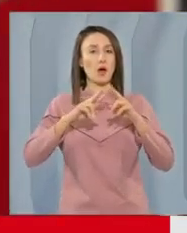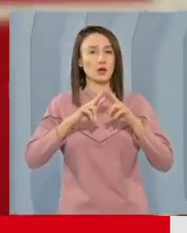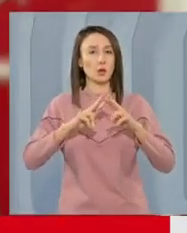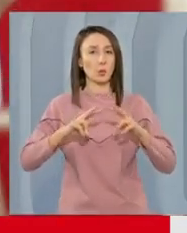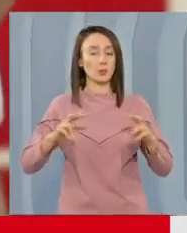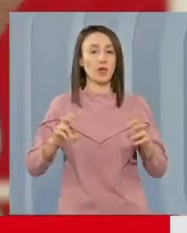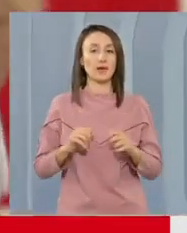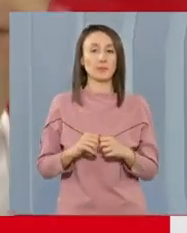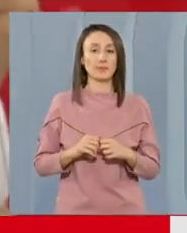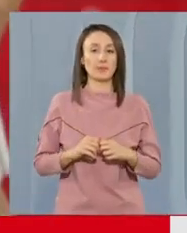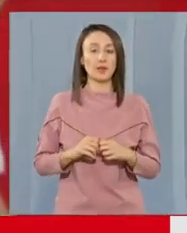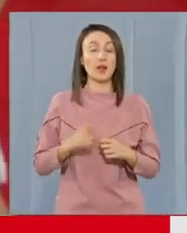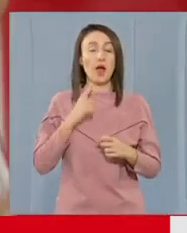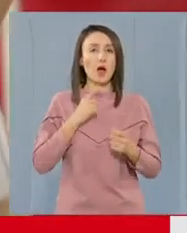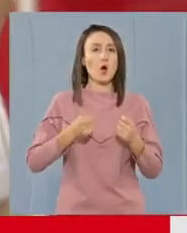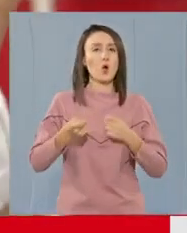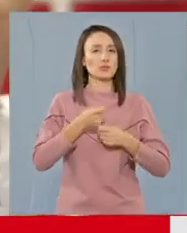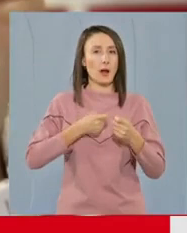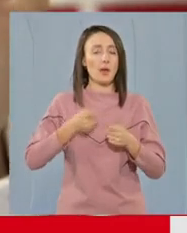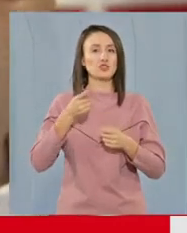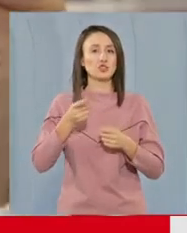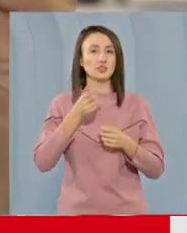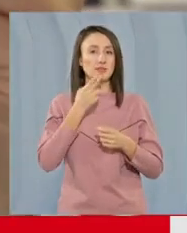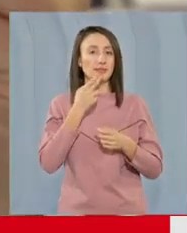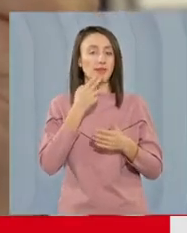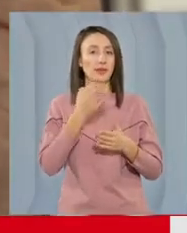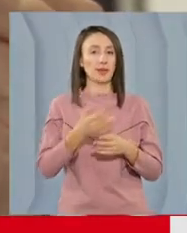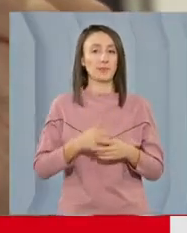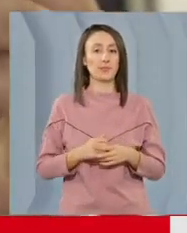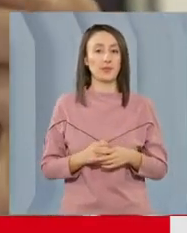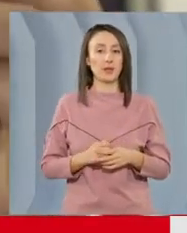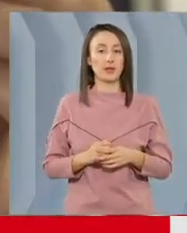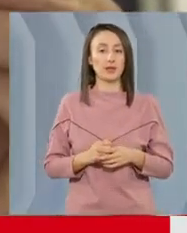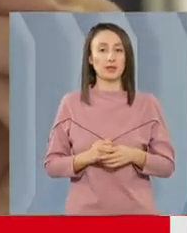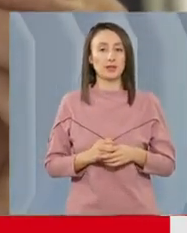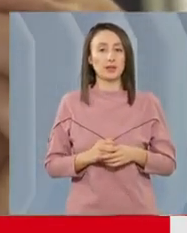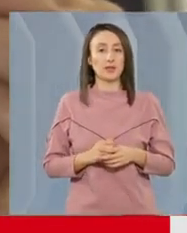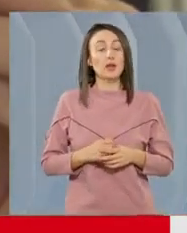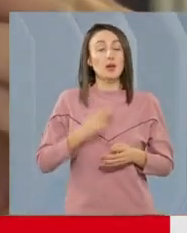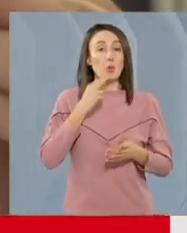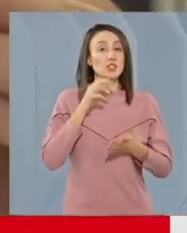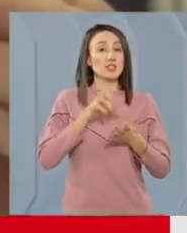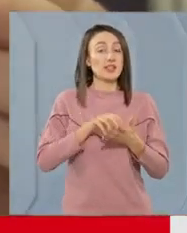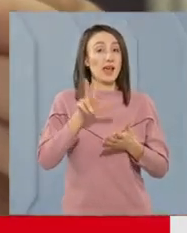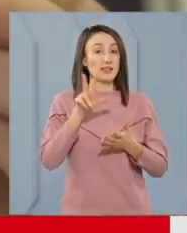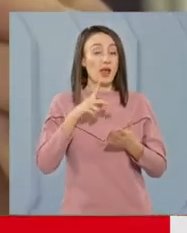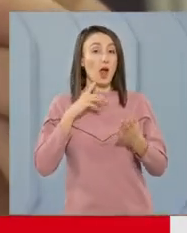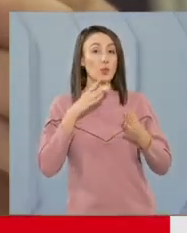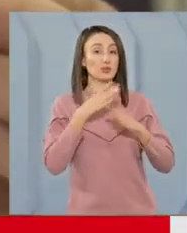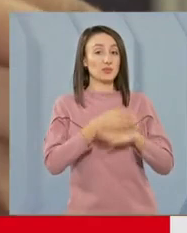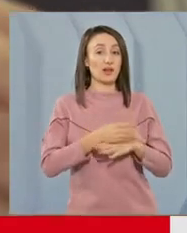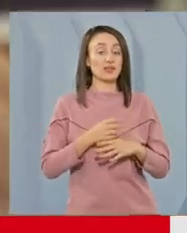de percheziții la contrabandiștii de țigări. Din primele date, polițiștii secției 3 au efectuat descinderi